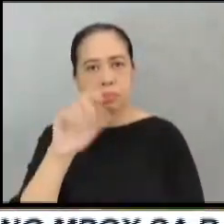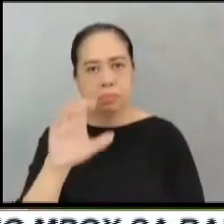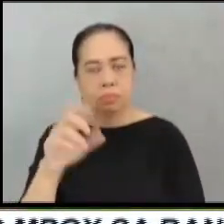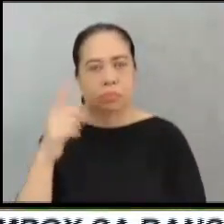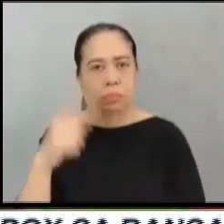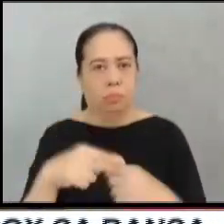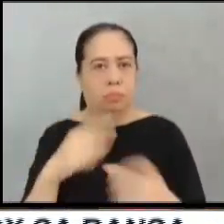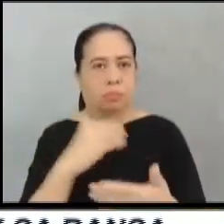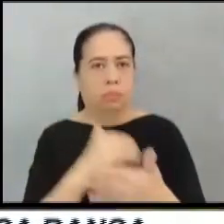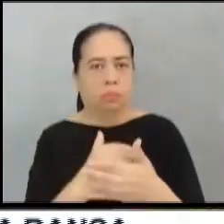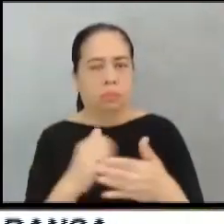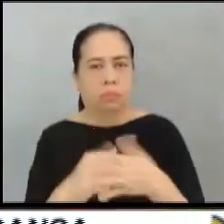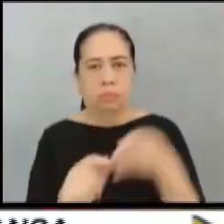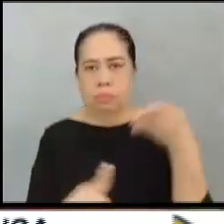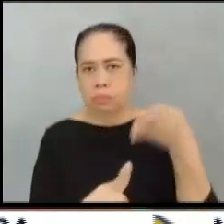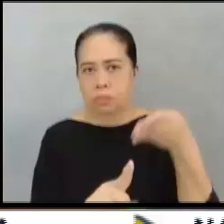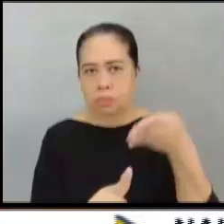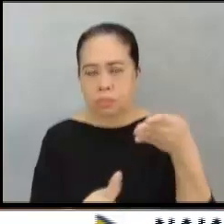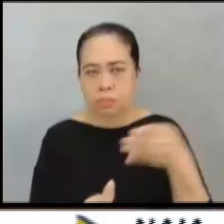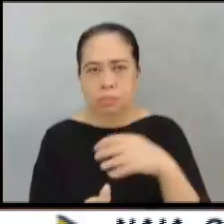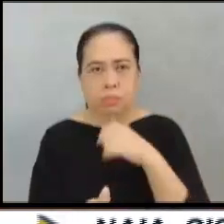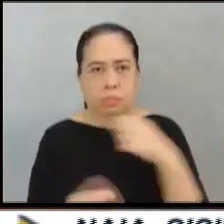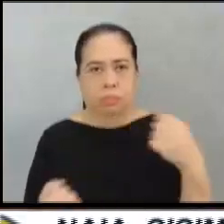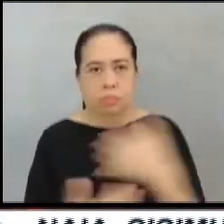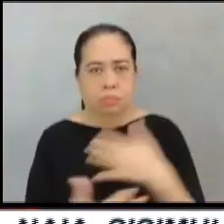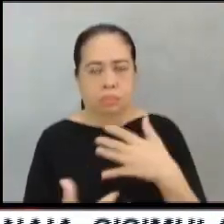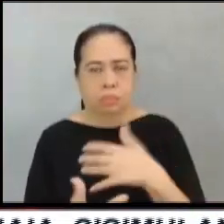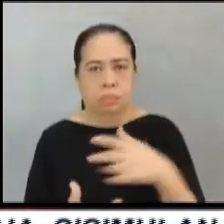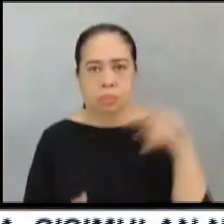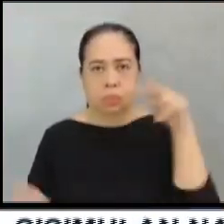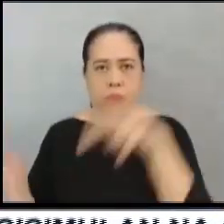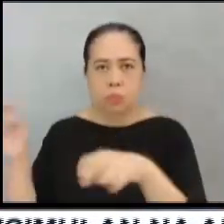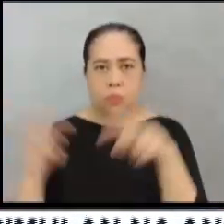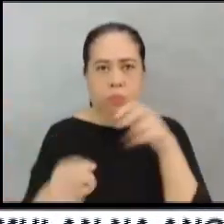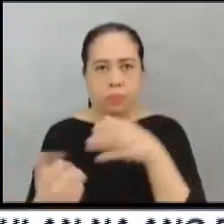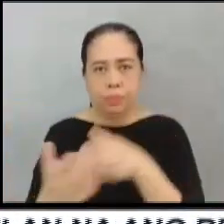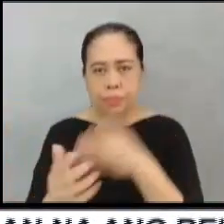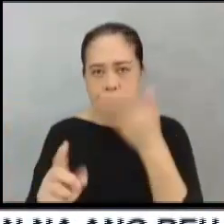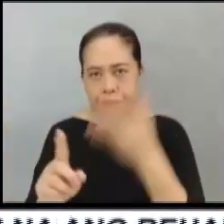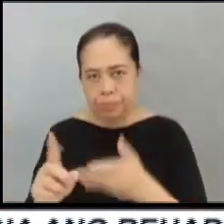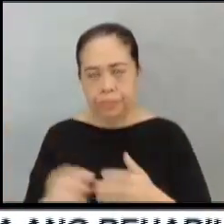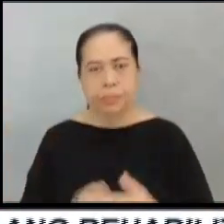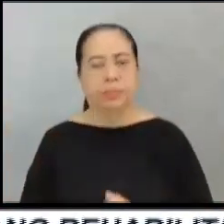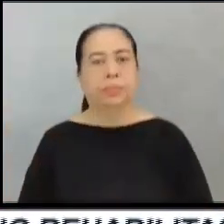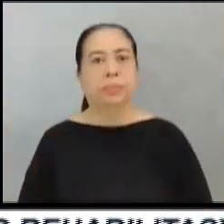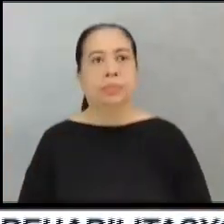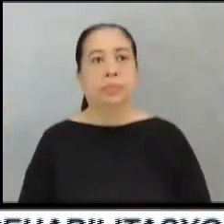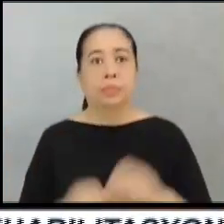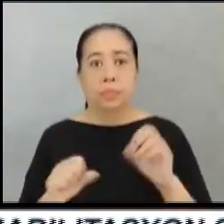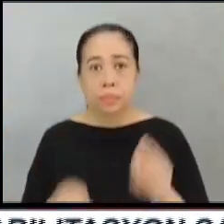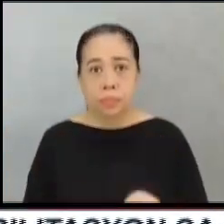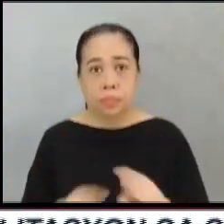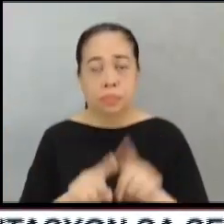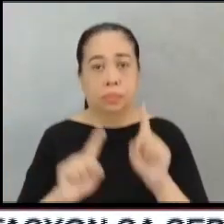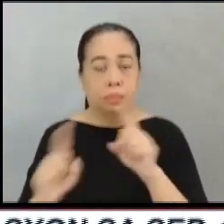local biases at hindi rin matakot ang mga tetestigo laban rito. Samantala, ang maari lamang dumalaw kay